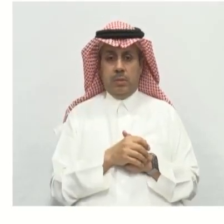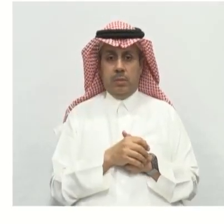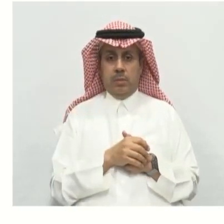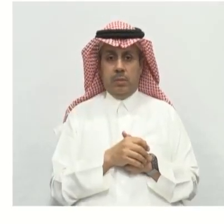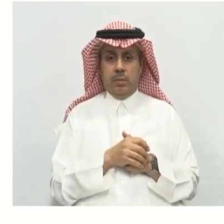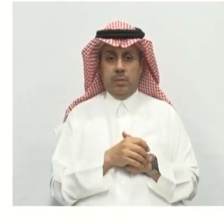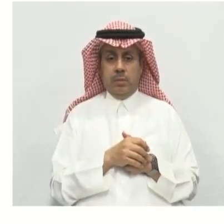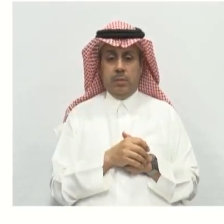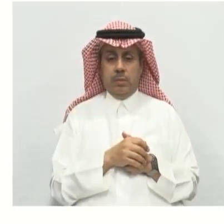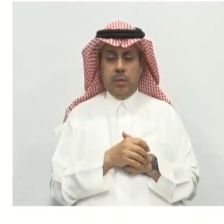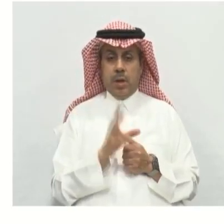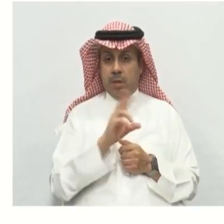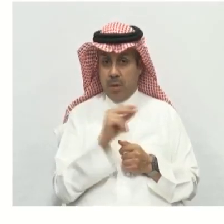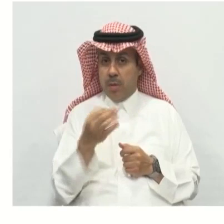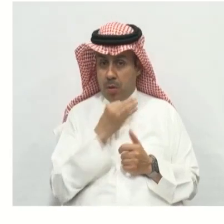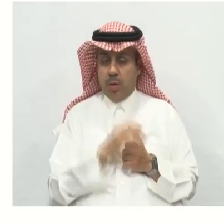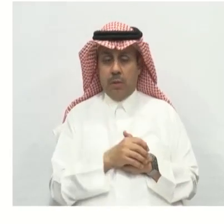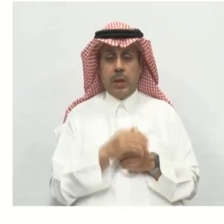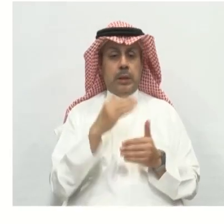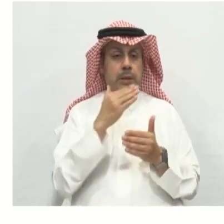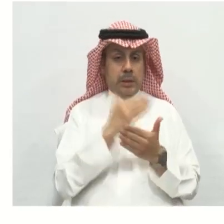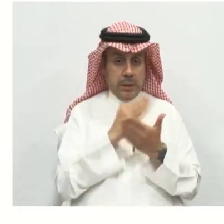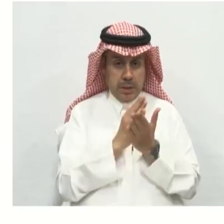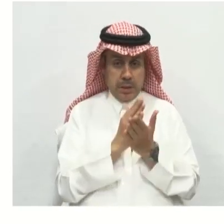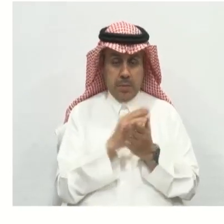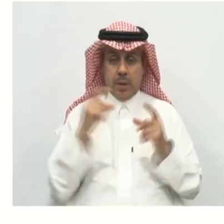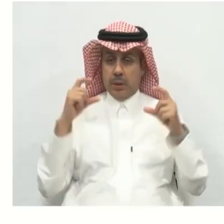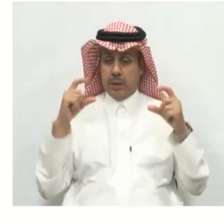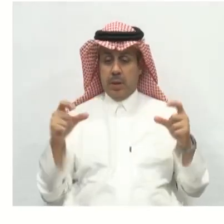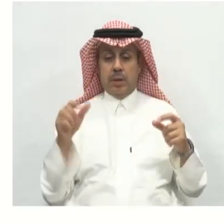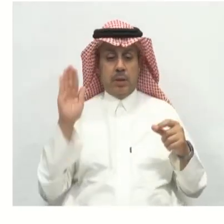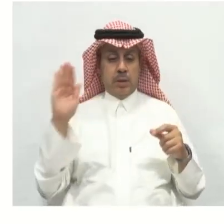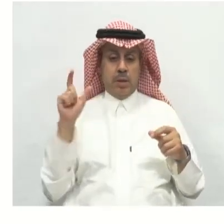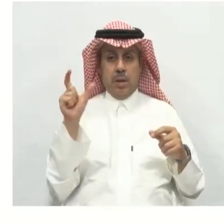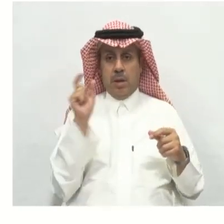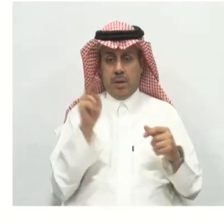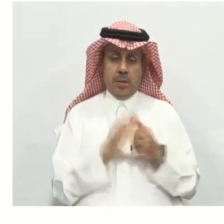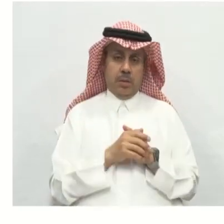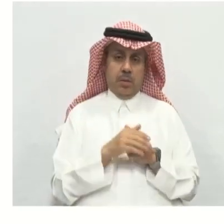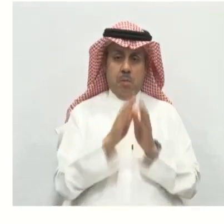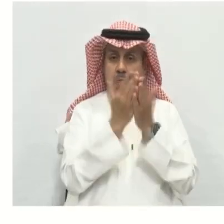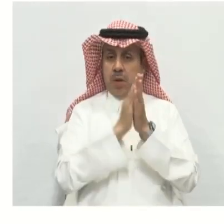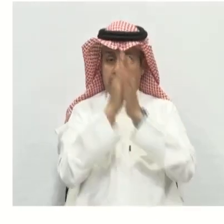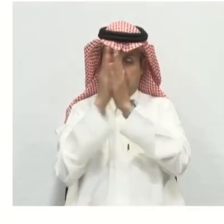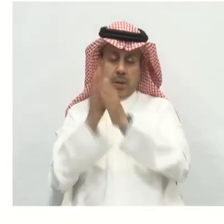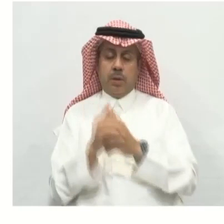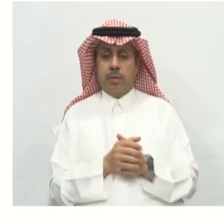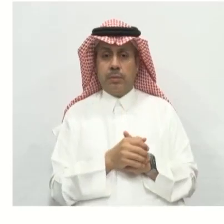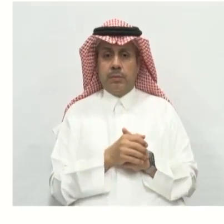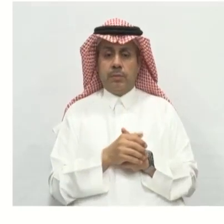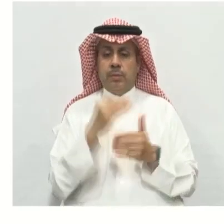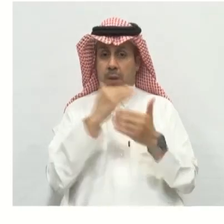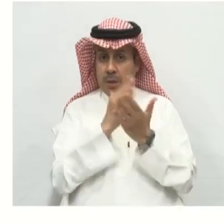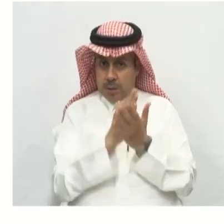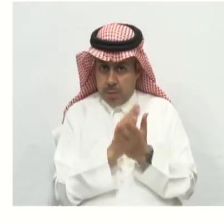الرموز كما قلنا هنا في عمليه التقسيم لدينا هنا داله سنت كناي مكتبه ان ال تي كي تقسم المستند